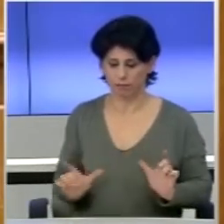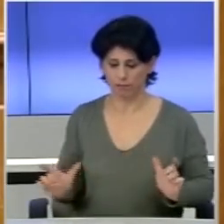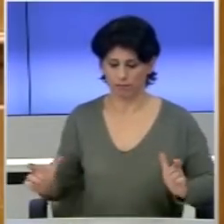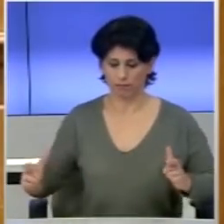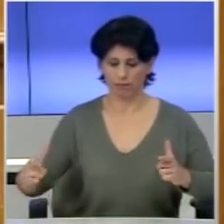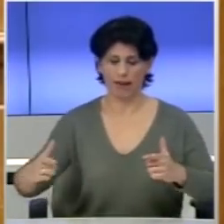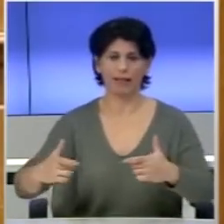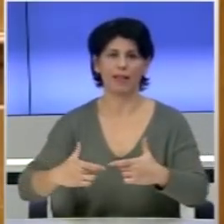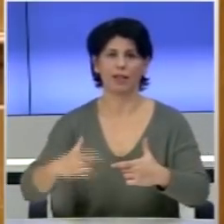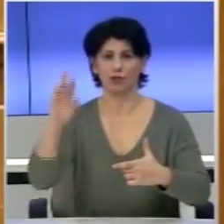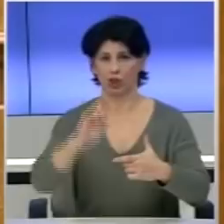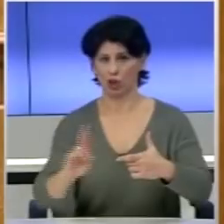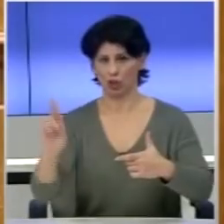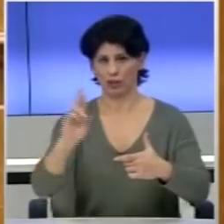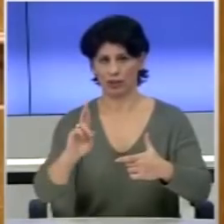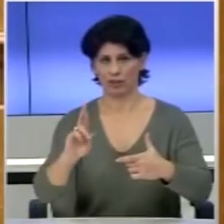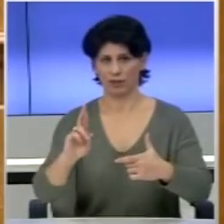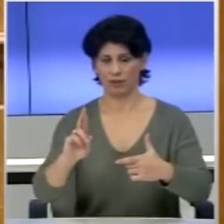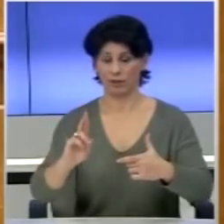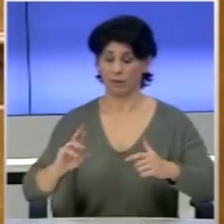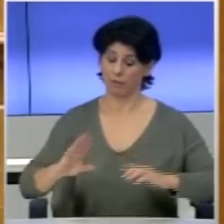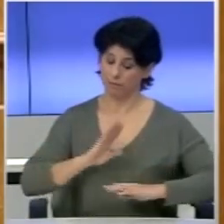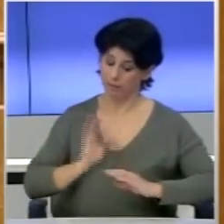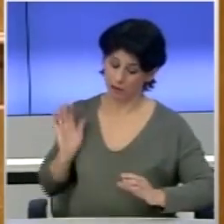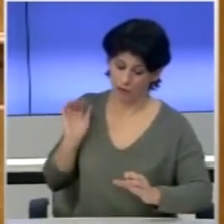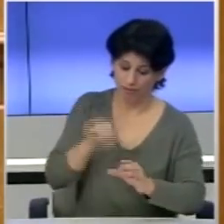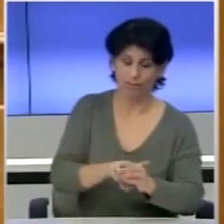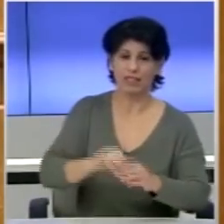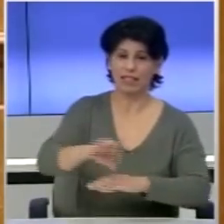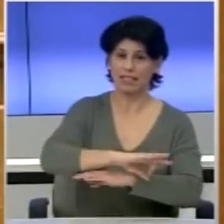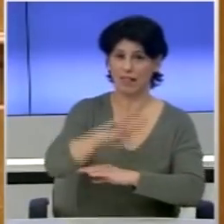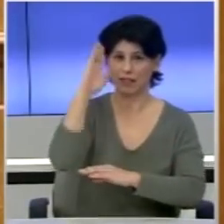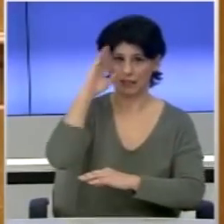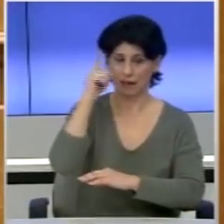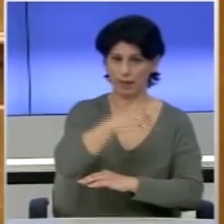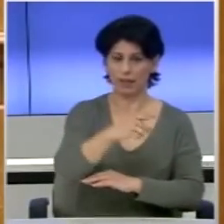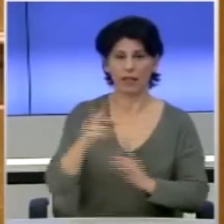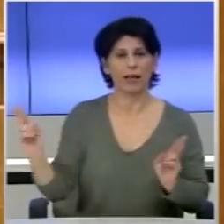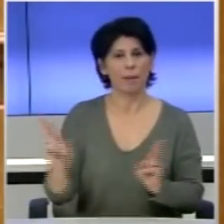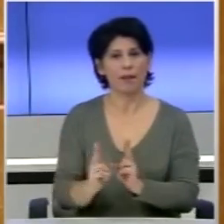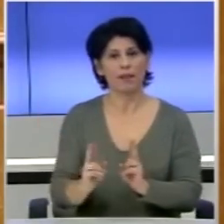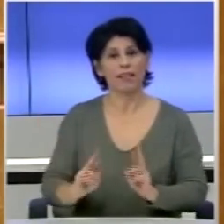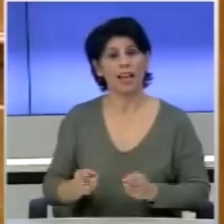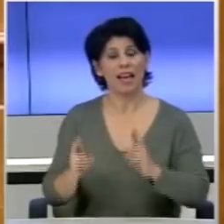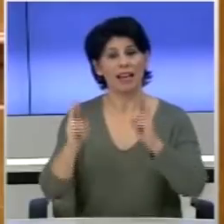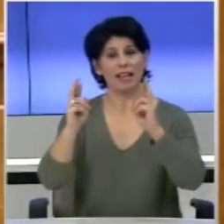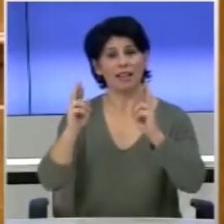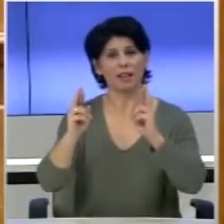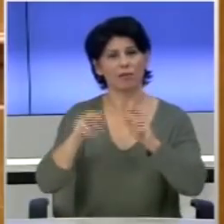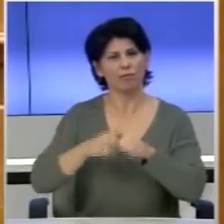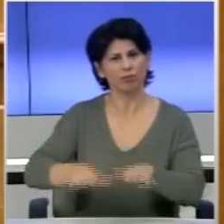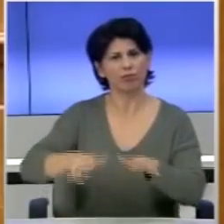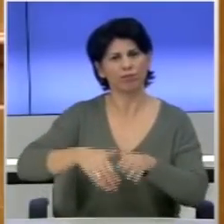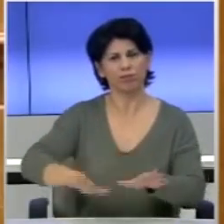της Ρωσίας, με την ενεργή στράτευση της χώρας στα σχέδια των ΗΠΑ για να περιοριστεί η ενεργειακή τροφοδοσία